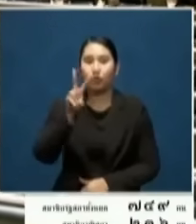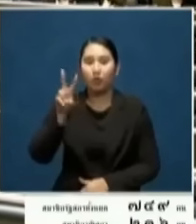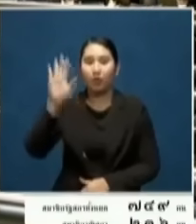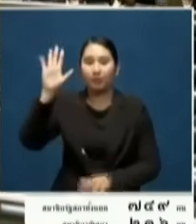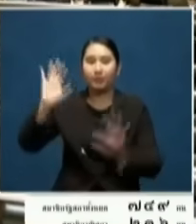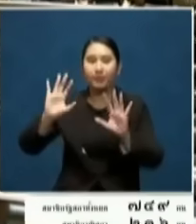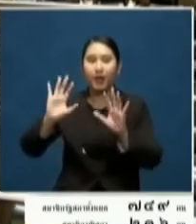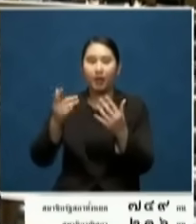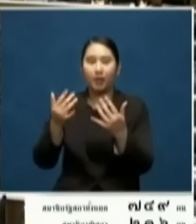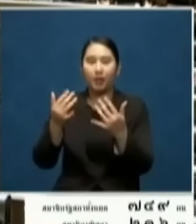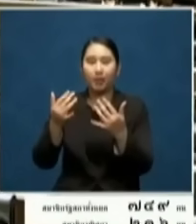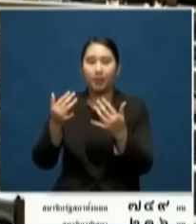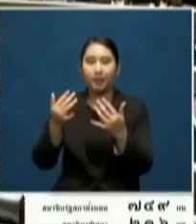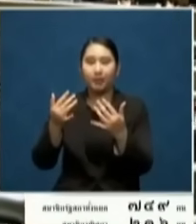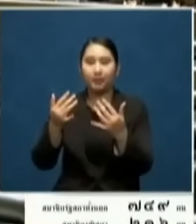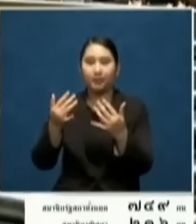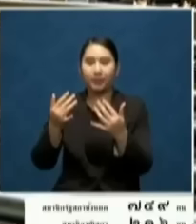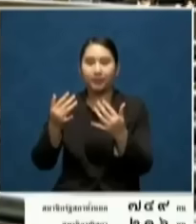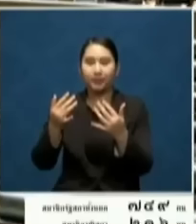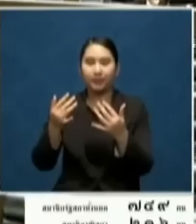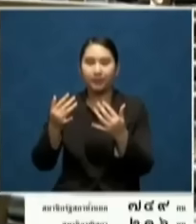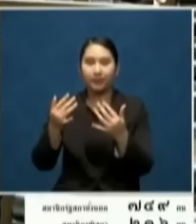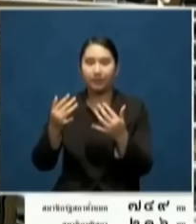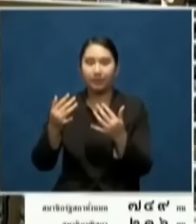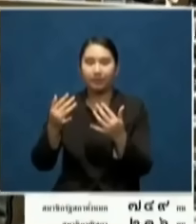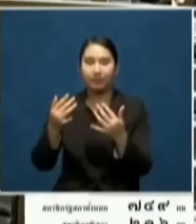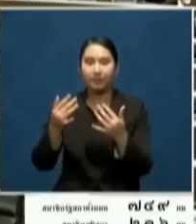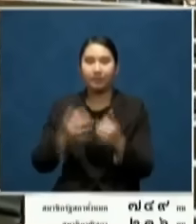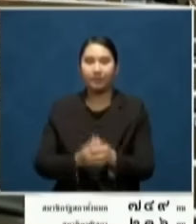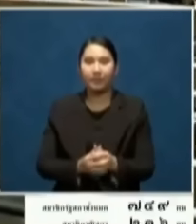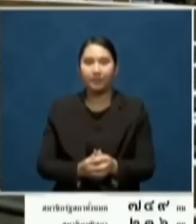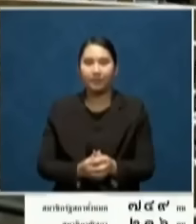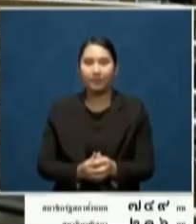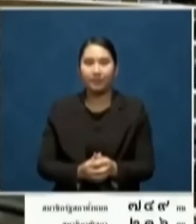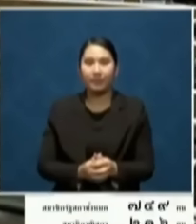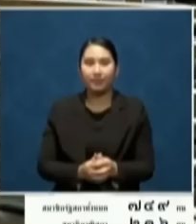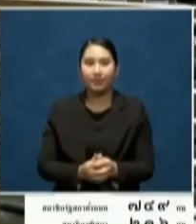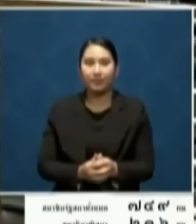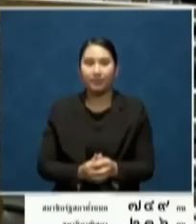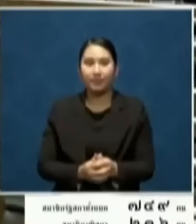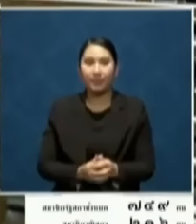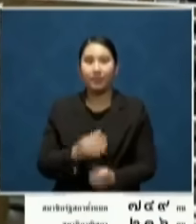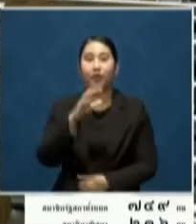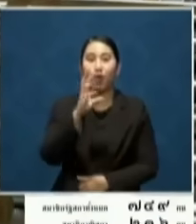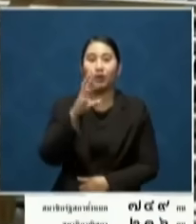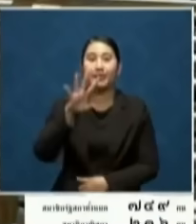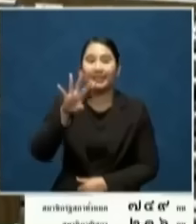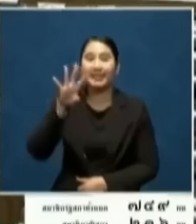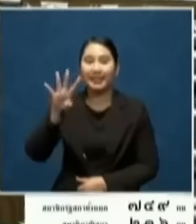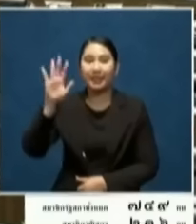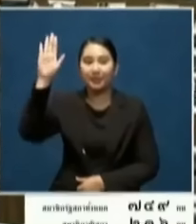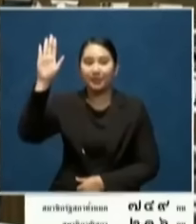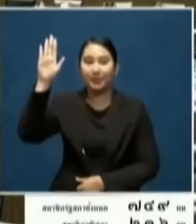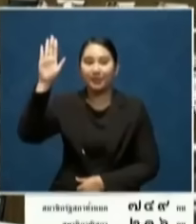นี่ยเป็นคนควบคุมกล้องอยู่ด้านหลังกล้องแต่ว่าปัจจุบันโอ้โหคือล้ำไปเยอะแล้วนะคะใช้เทคโนโลยีที่ว่าซึ่งทำ